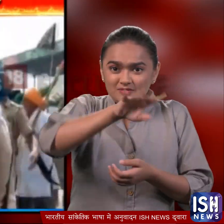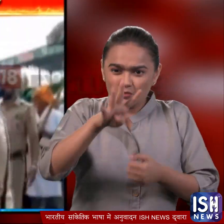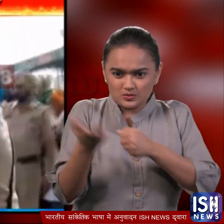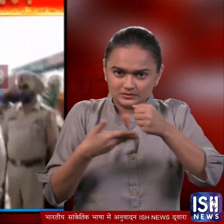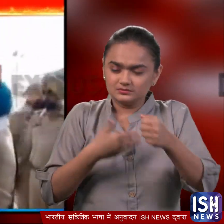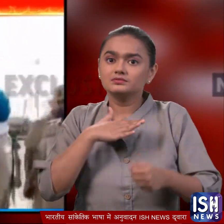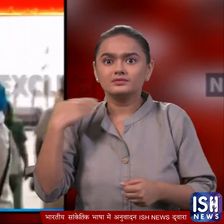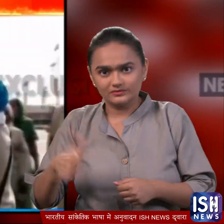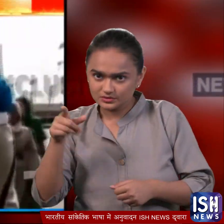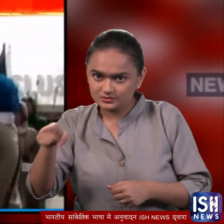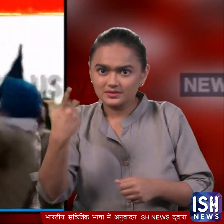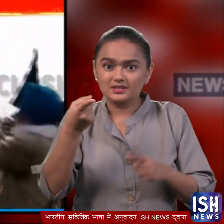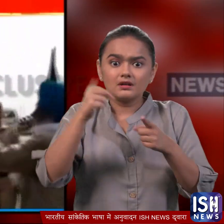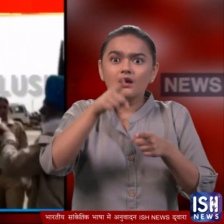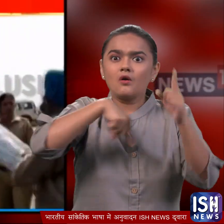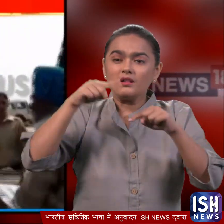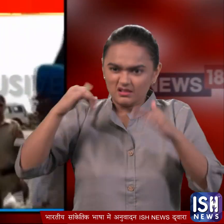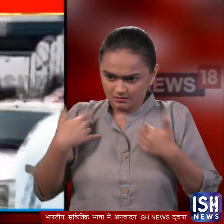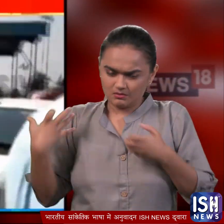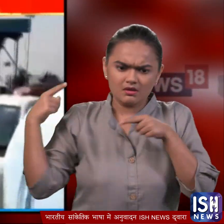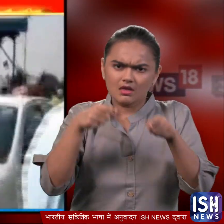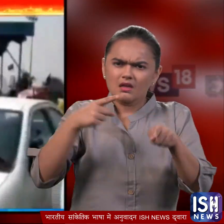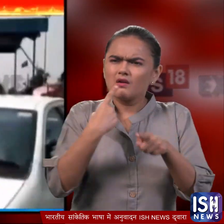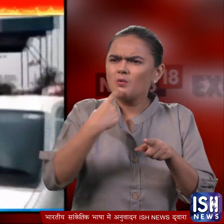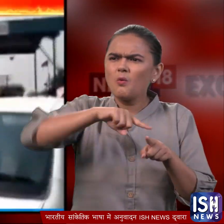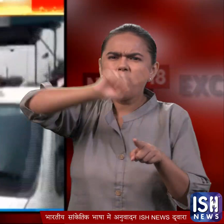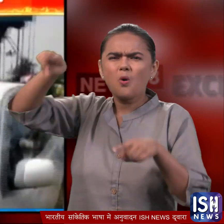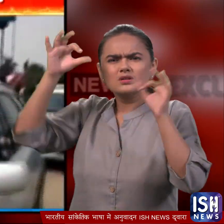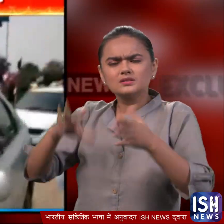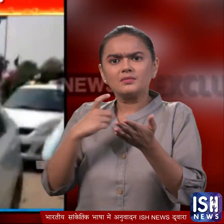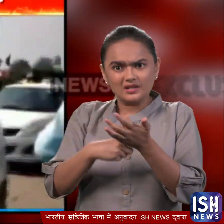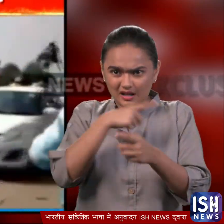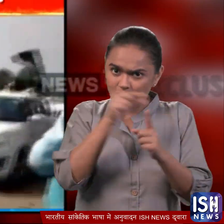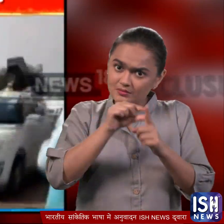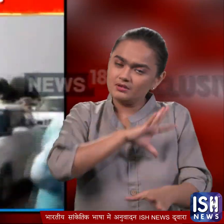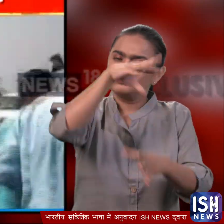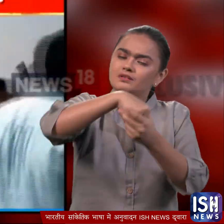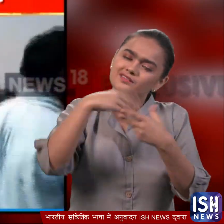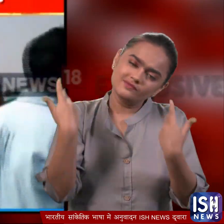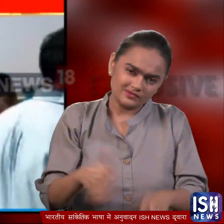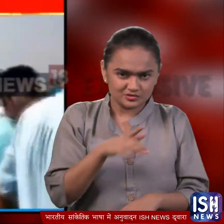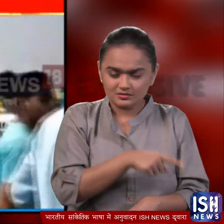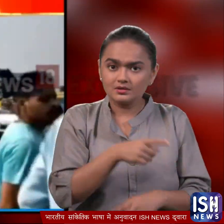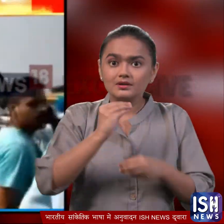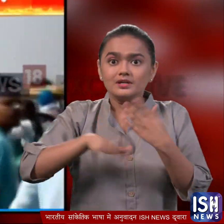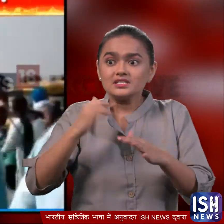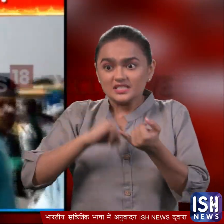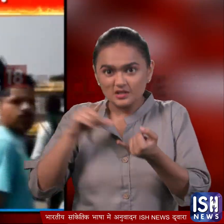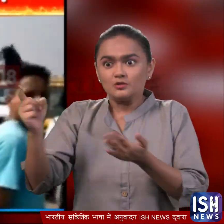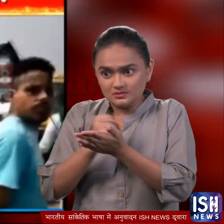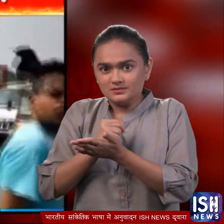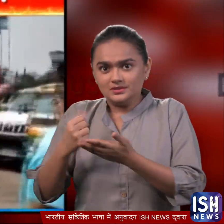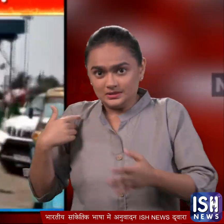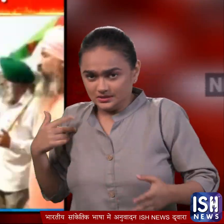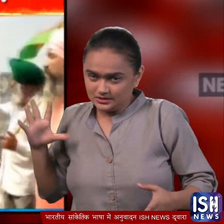लखीमपुर में 4 किसानों की मौत के बाद वो सियासत का केंद्र बन चुका है। राहुल और प्रियंका पहले ही इस राजनीतिक लड़ाई में कूद चुके हैं, जिसके बाद सिद्धू